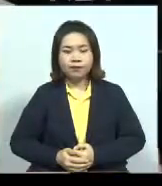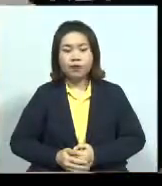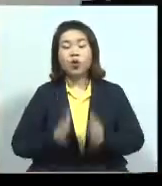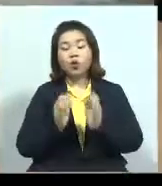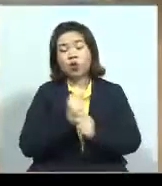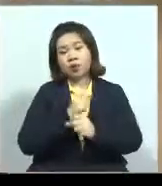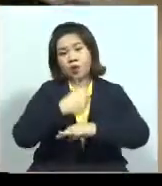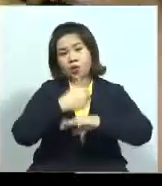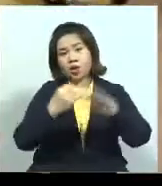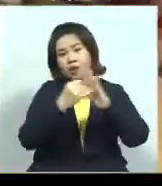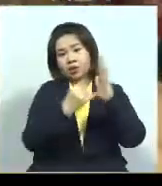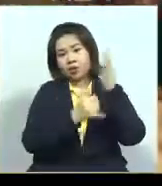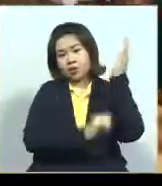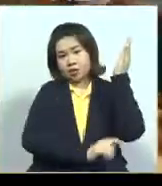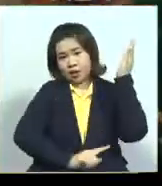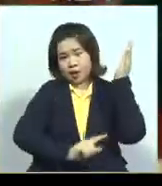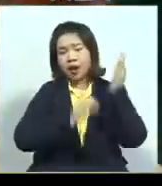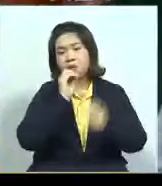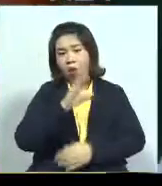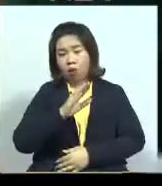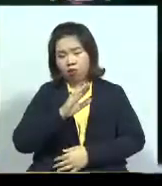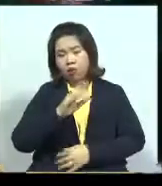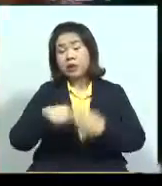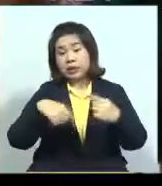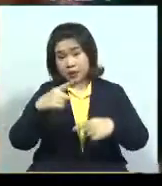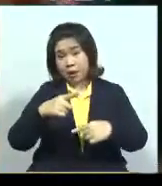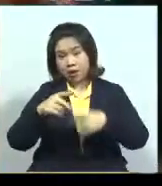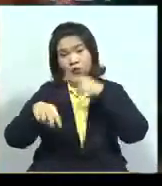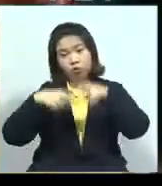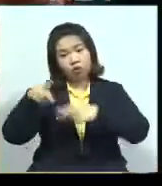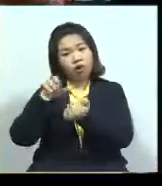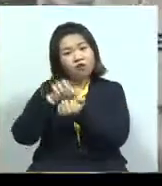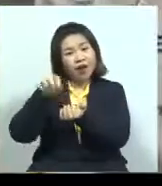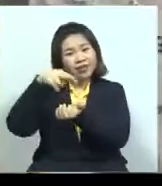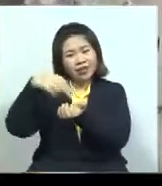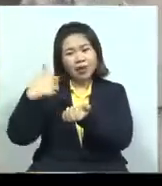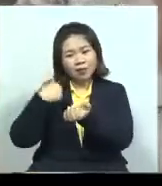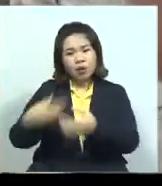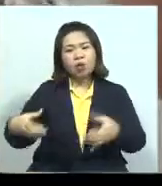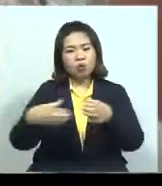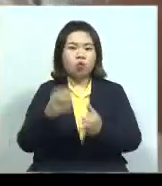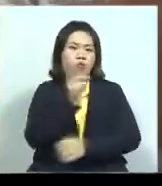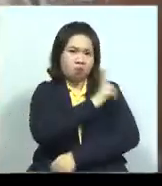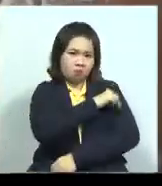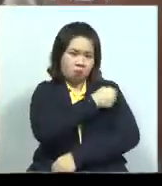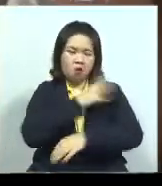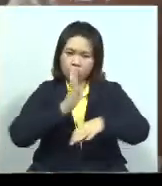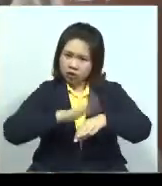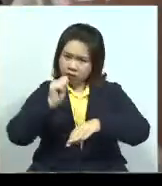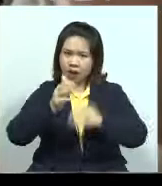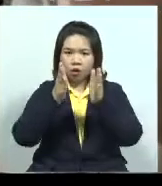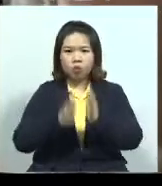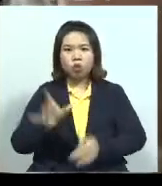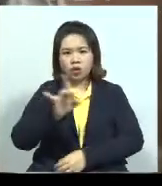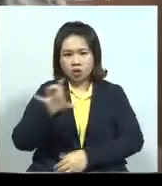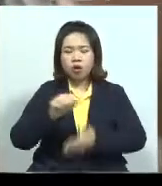ผู้ราชการจังหวัดยะลาระบุว่าการลงพื้นที่ออกหน่วยทันตกรรมเคลื่อนที่ได้นำทีมแพทย์ผู้เชี่ยวชาญกว่า100คนมาให้บริ